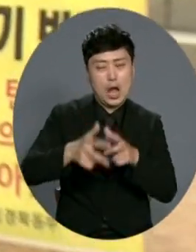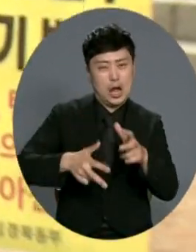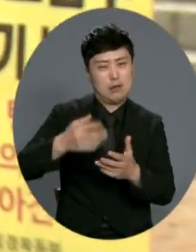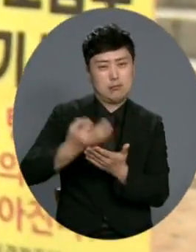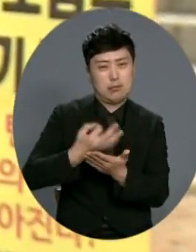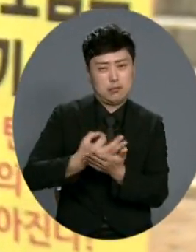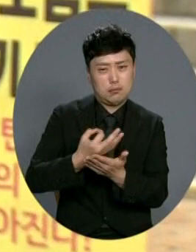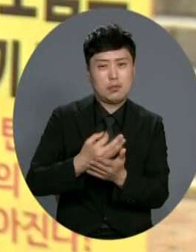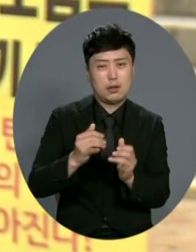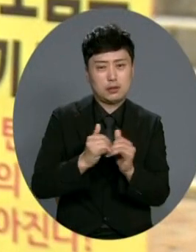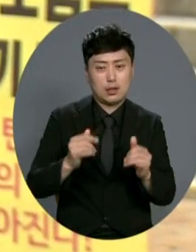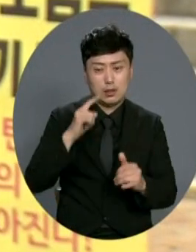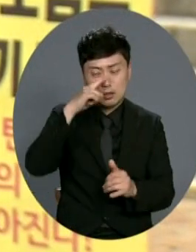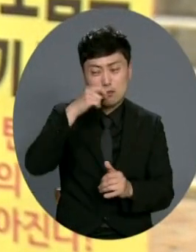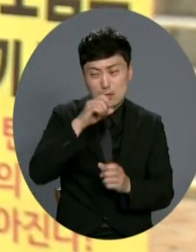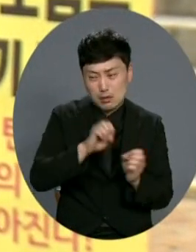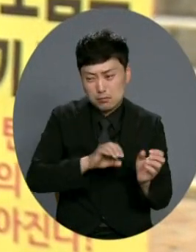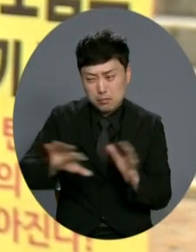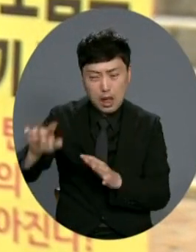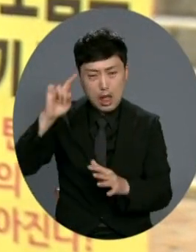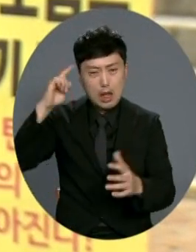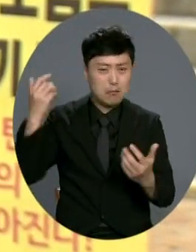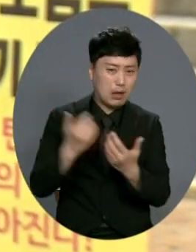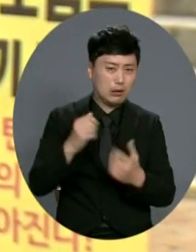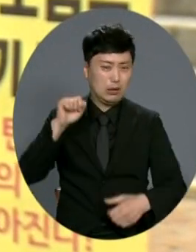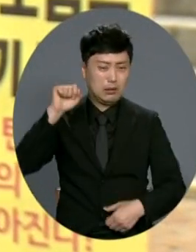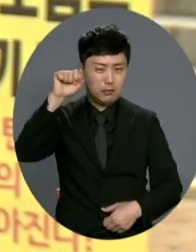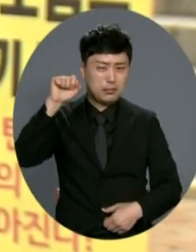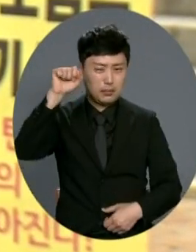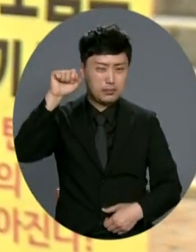만큼 오염수 방류에 반대하는 목소리도